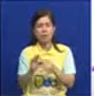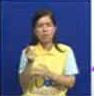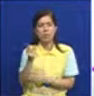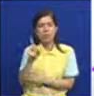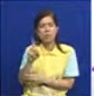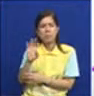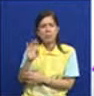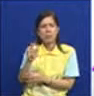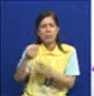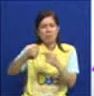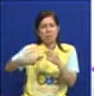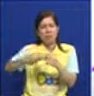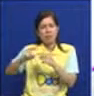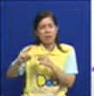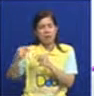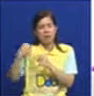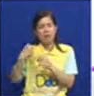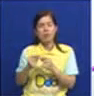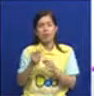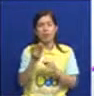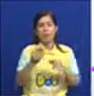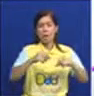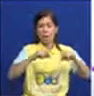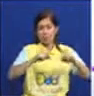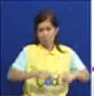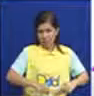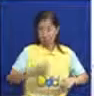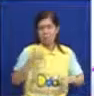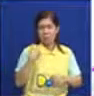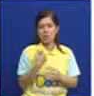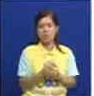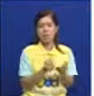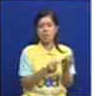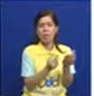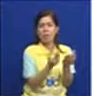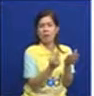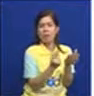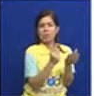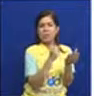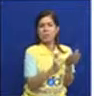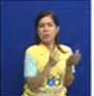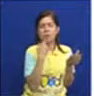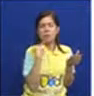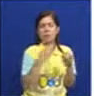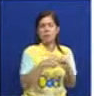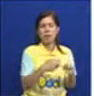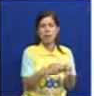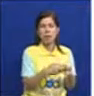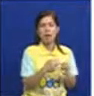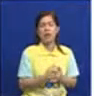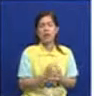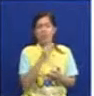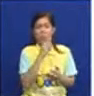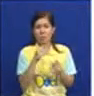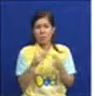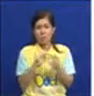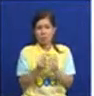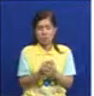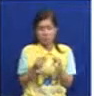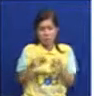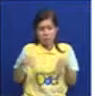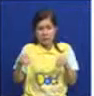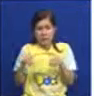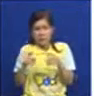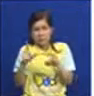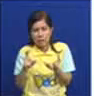ขออนุมัตินะให้มีการจำหน่ายได้ในบางส่วนที่มันเสียแล้วเนี่ยนะเพราะว่าไม่งั้นเก็บไปไอ้ของเก่าที่มันก็ใกล้จะเสียมันก็เสียเพิ่ม